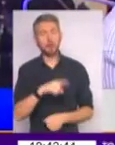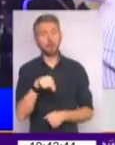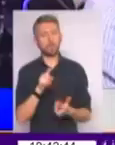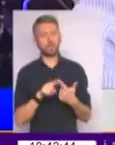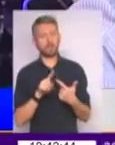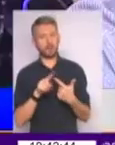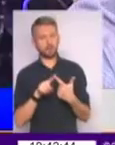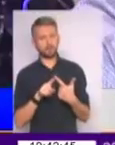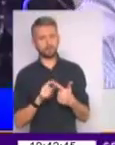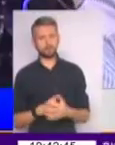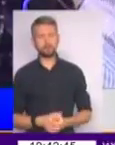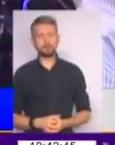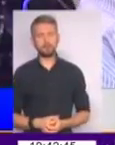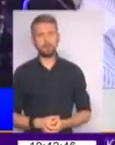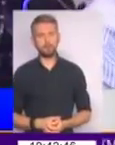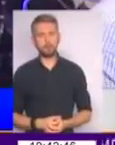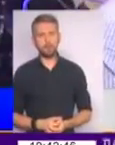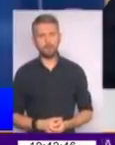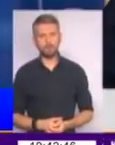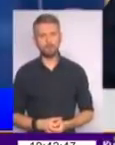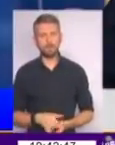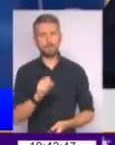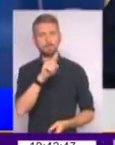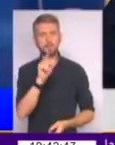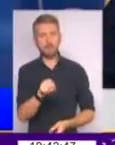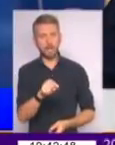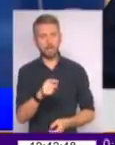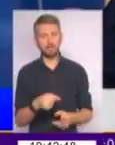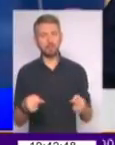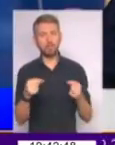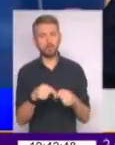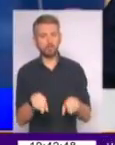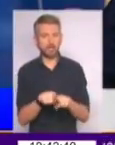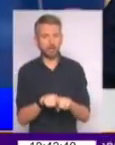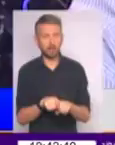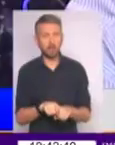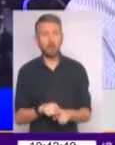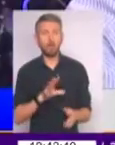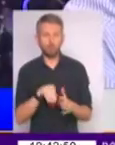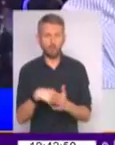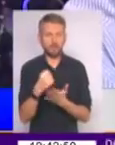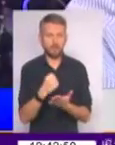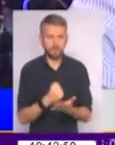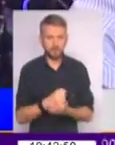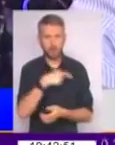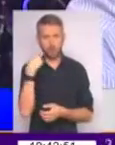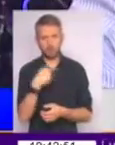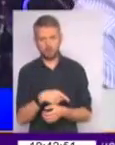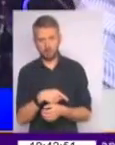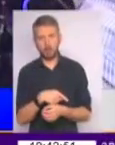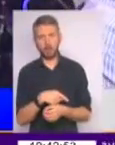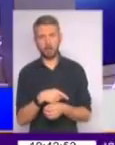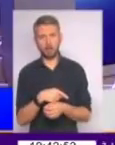пробачення. Номер два. Питання, відповідно, наступне. Возяться візи, Росія вводить